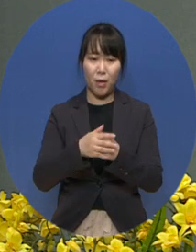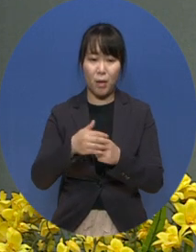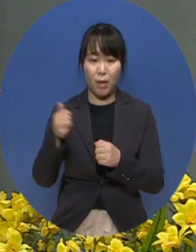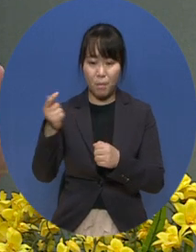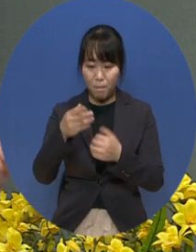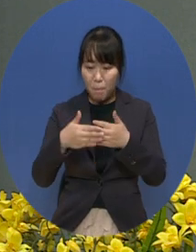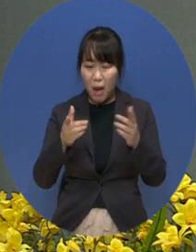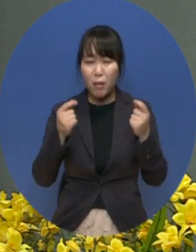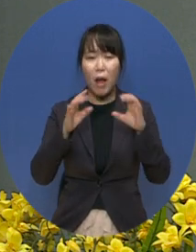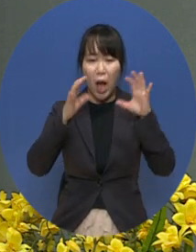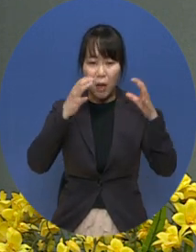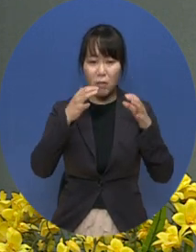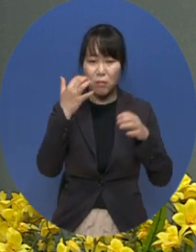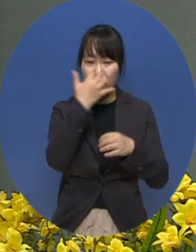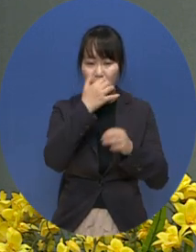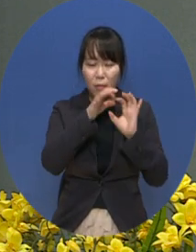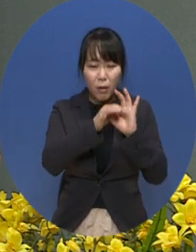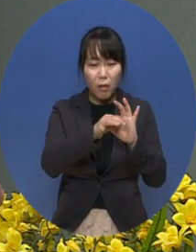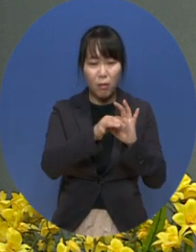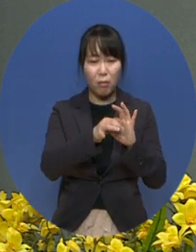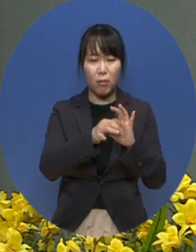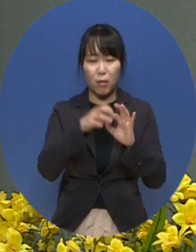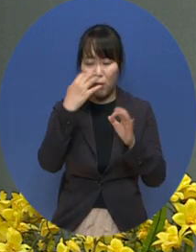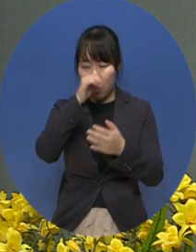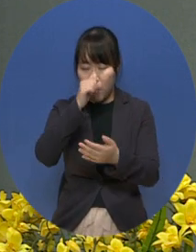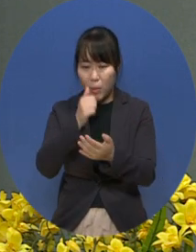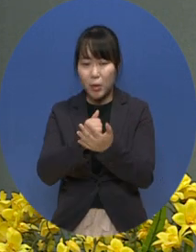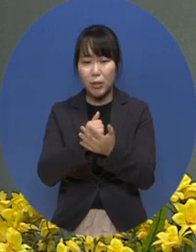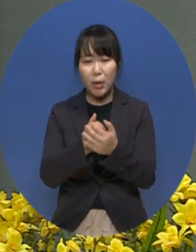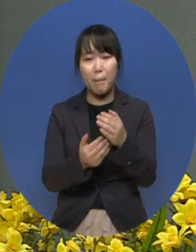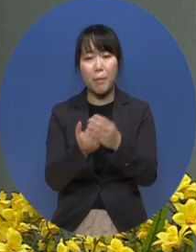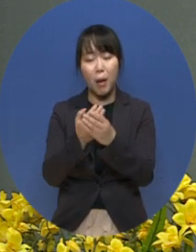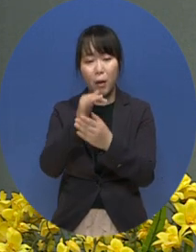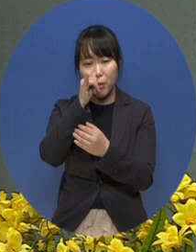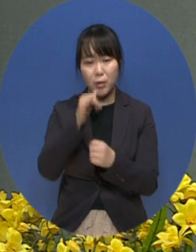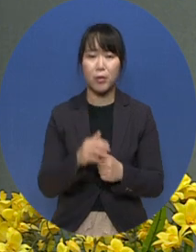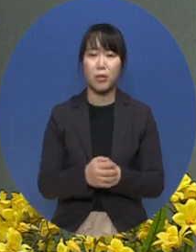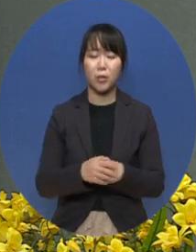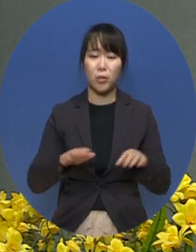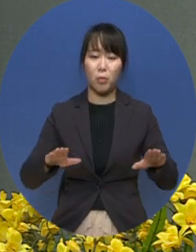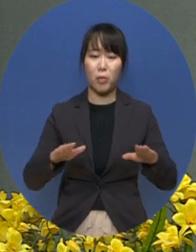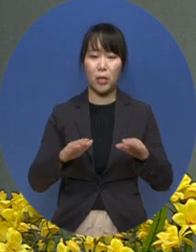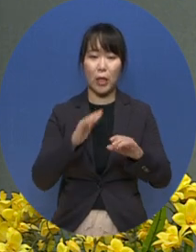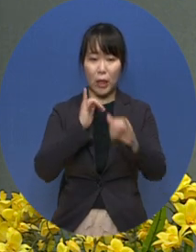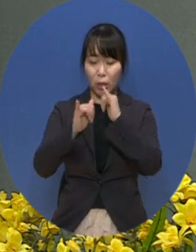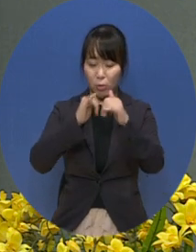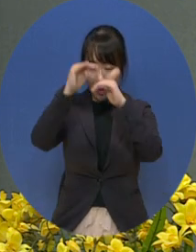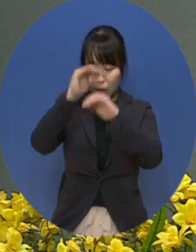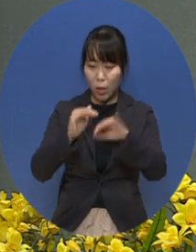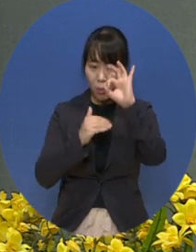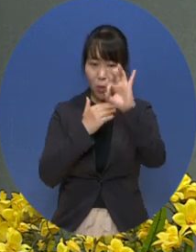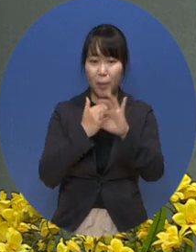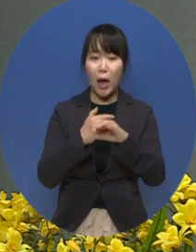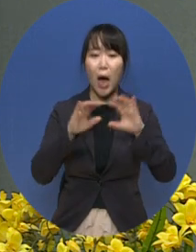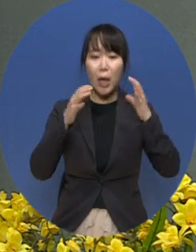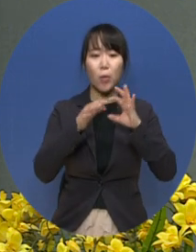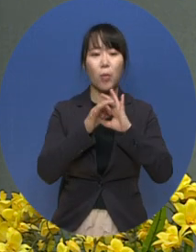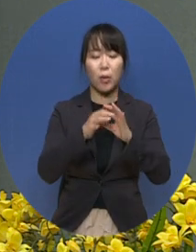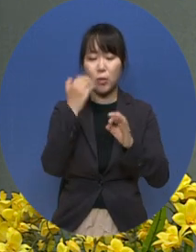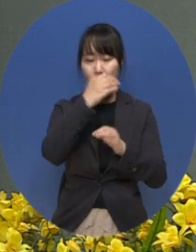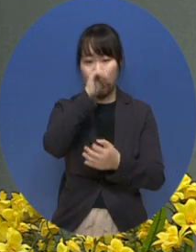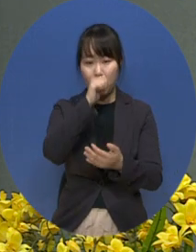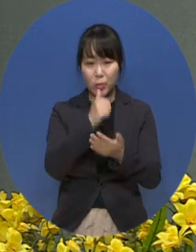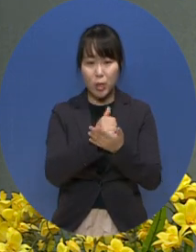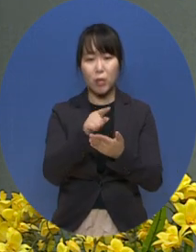아동이 에 관련된 성착취 부터 시작해서 성범죄 이게 일어나고 있는데 또 이번에 그 인터뷰를 보니까 아동에 관련된